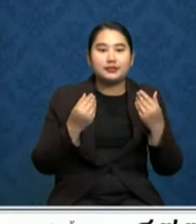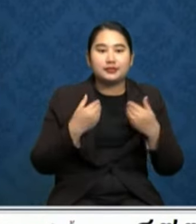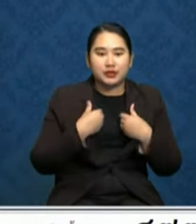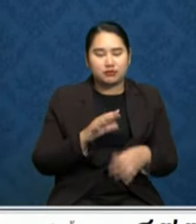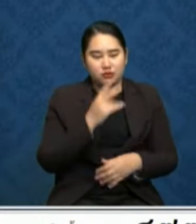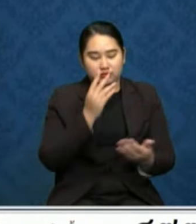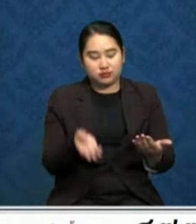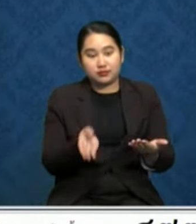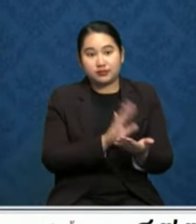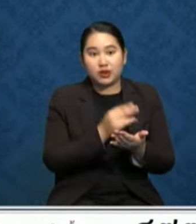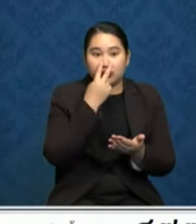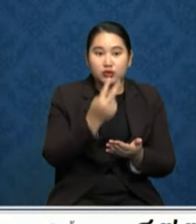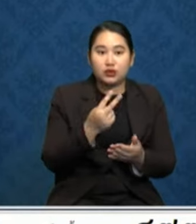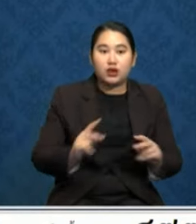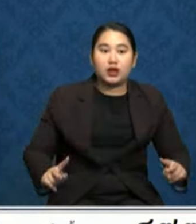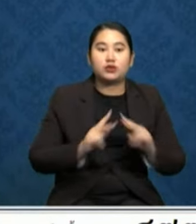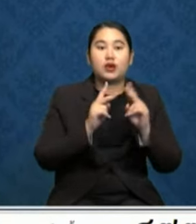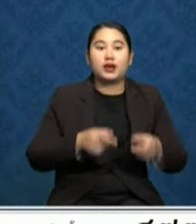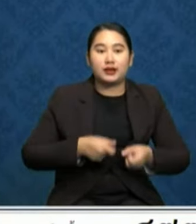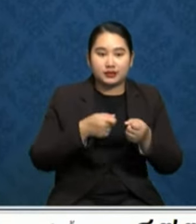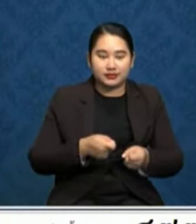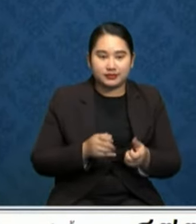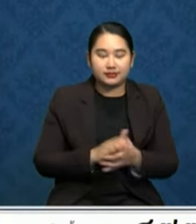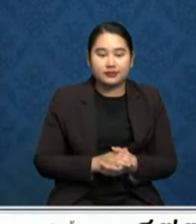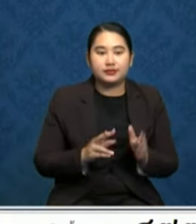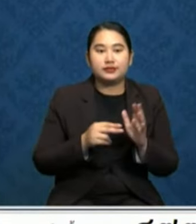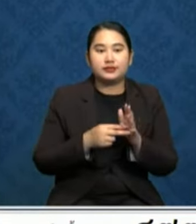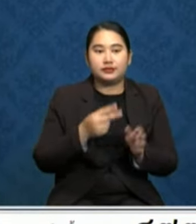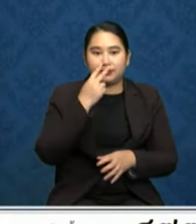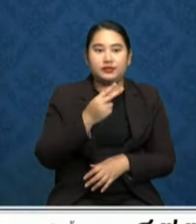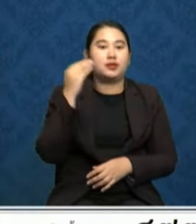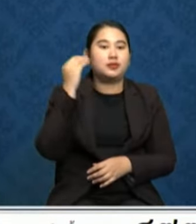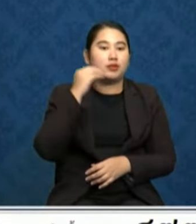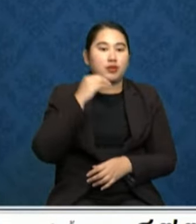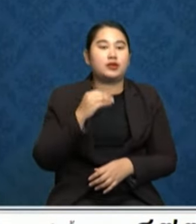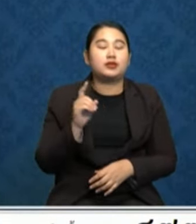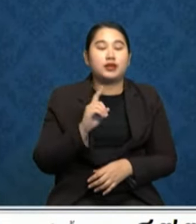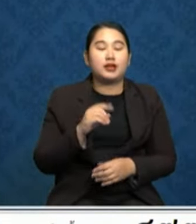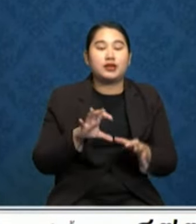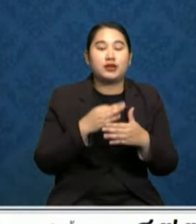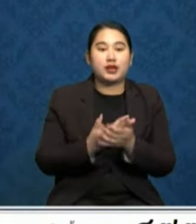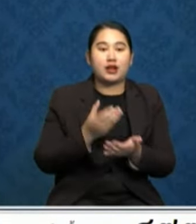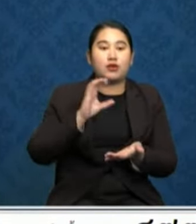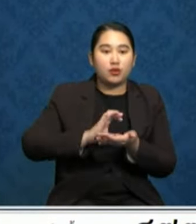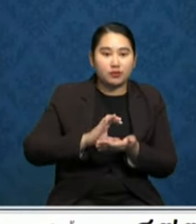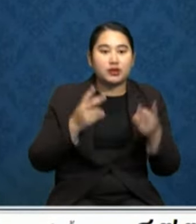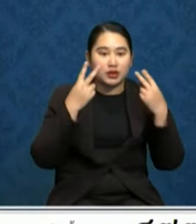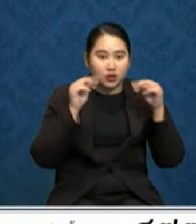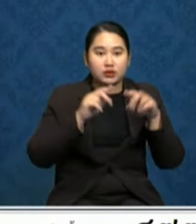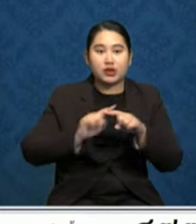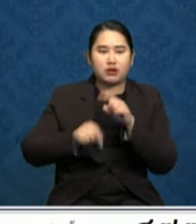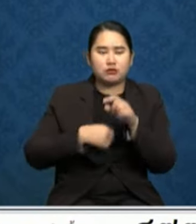กดูในงบประมาณของกระทรวงเกษตรและสหกรณ์ดูไปถึงงบกลางดูไปถึงงบนายก